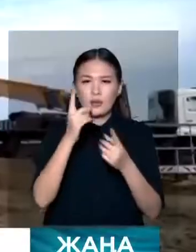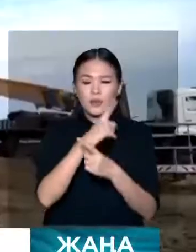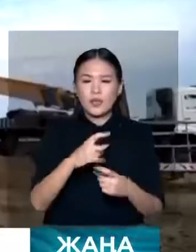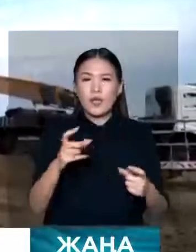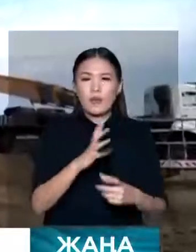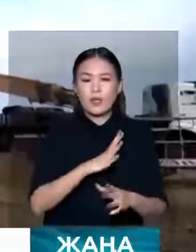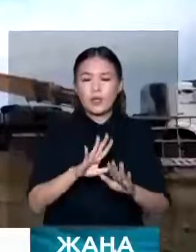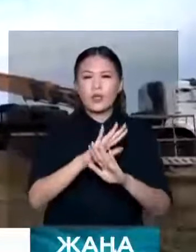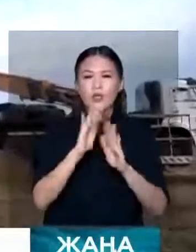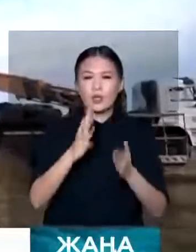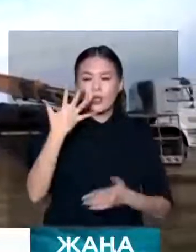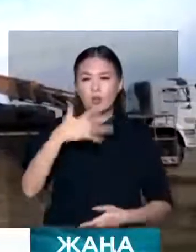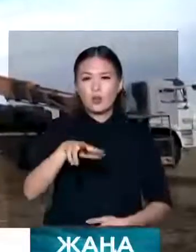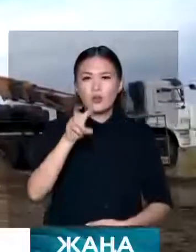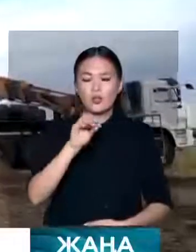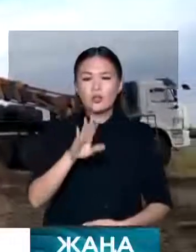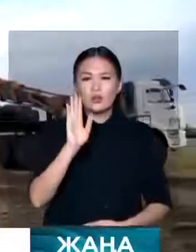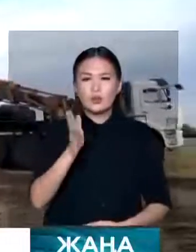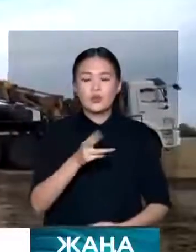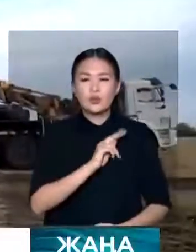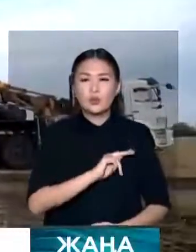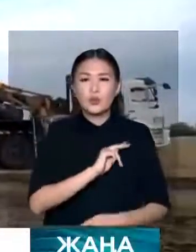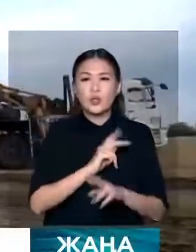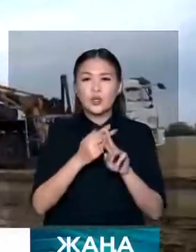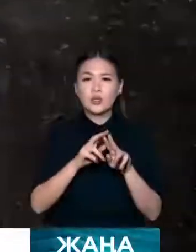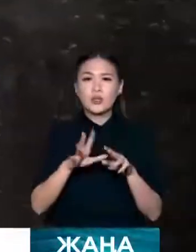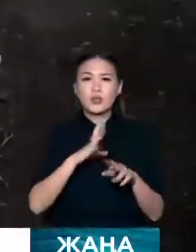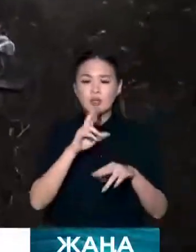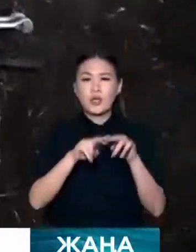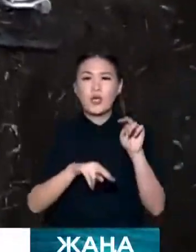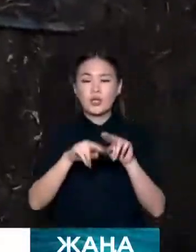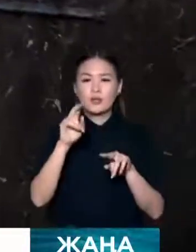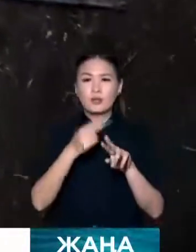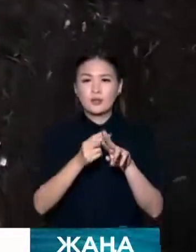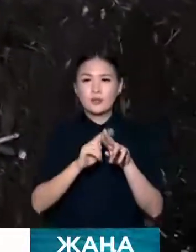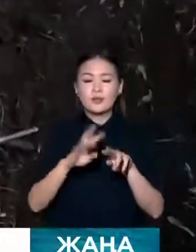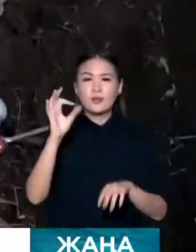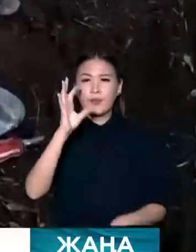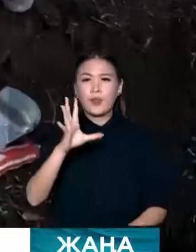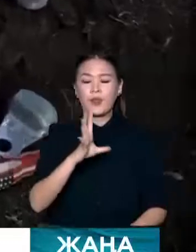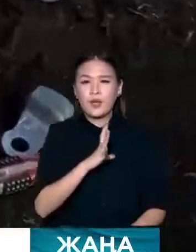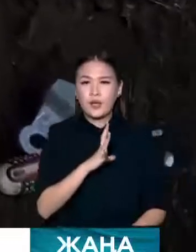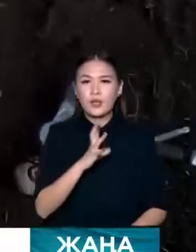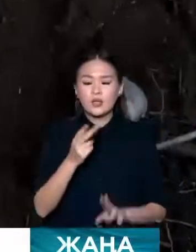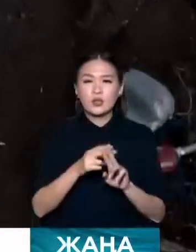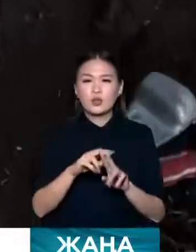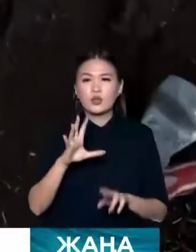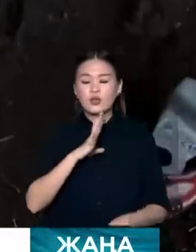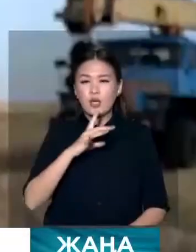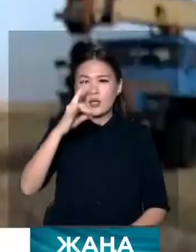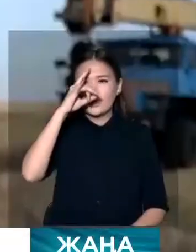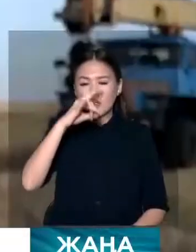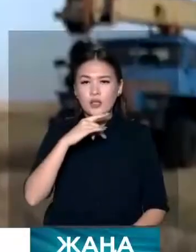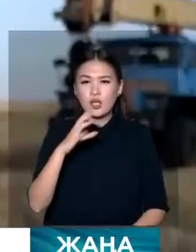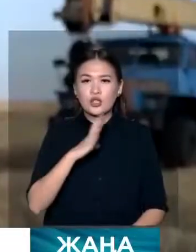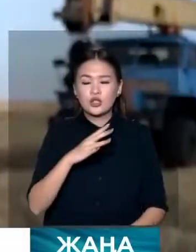дегенде 50 жыл қызмет етеді. Строительство линии необходимо для повышения надежности электроснабжения. Солтүстік Қазақстан облысы Мамлют,